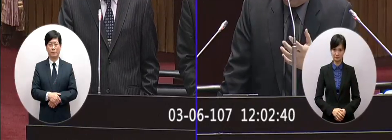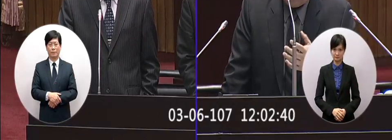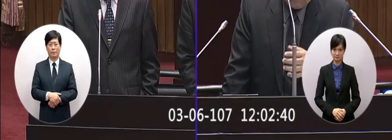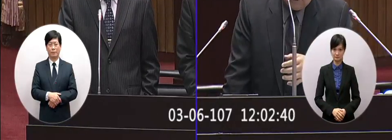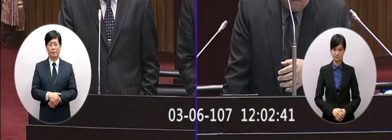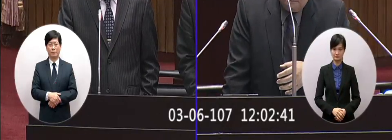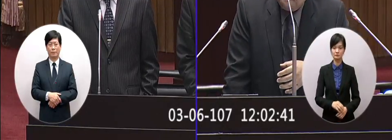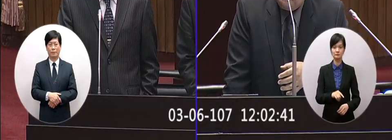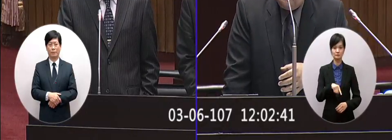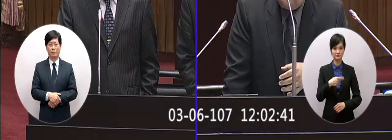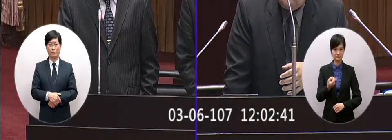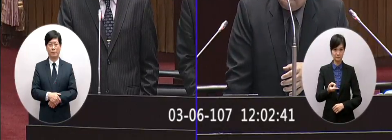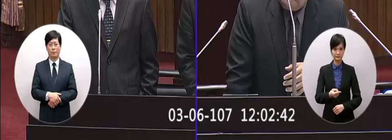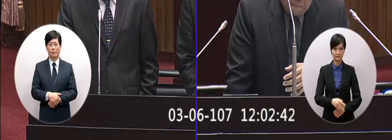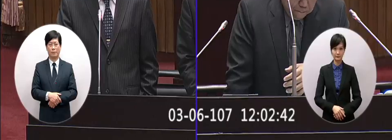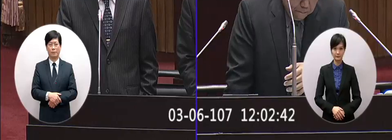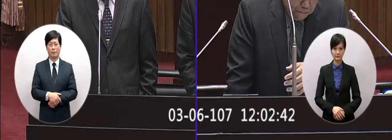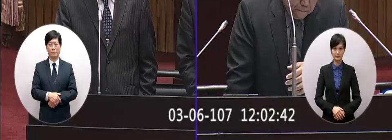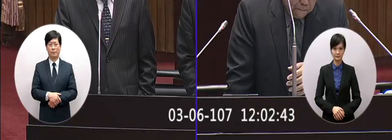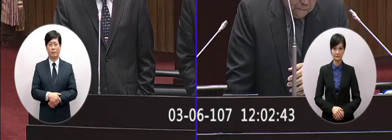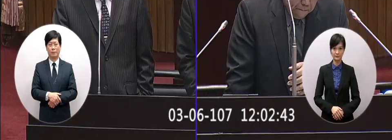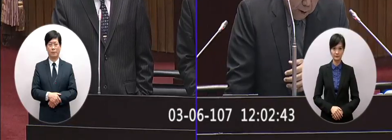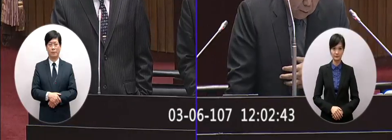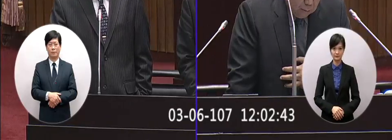长说明，我们看下一张。